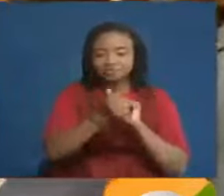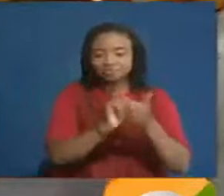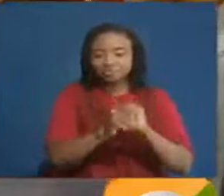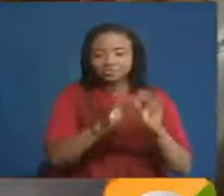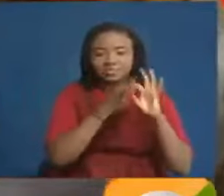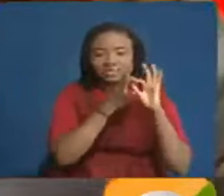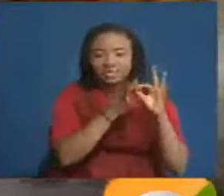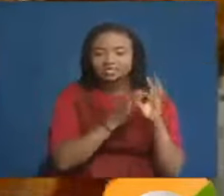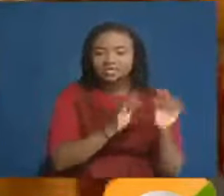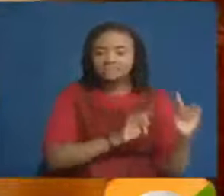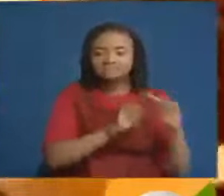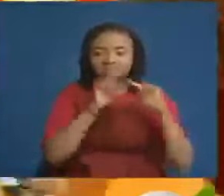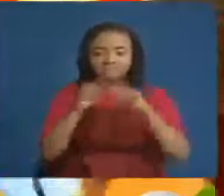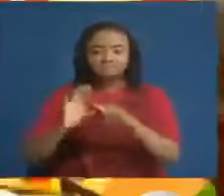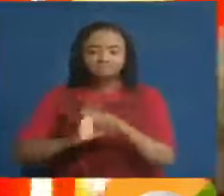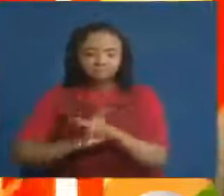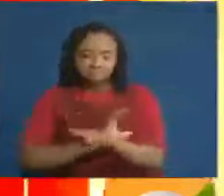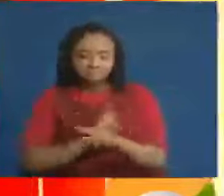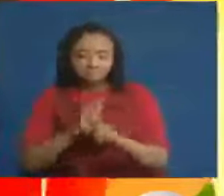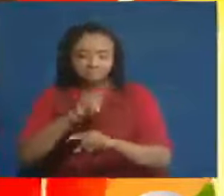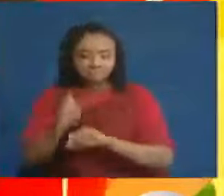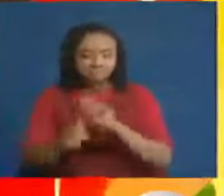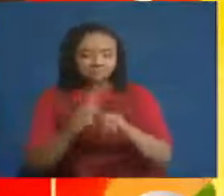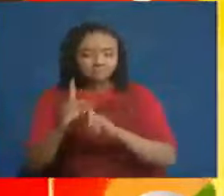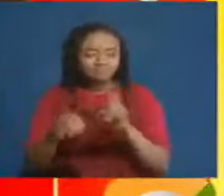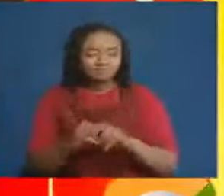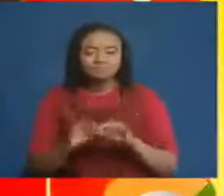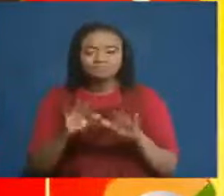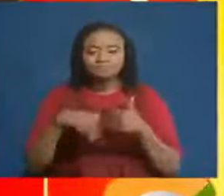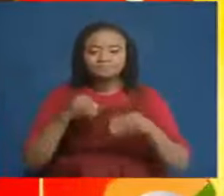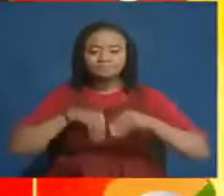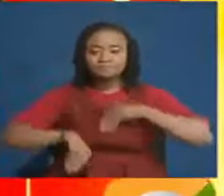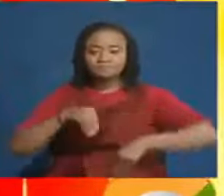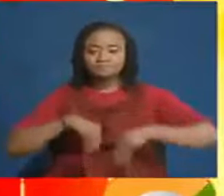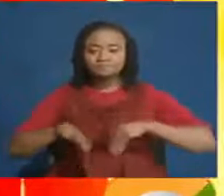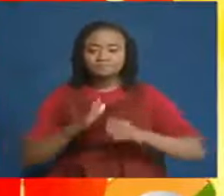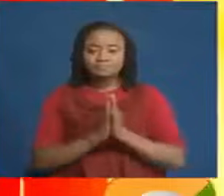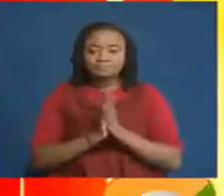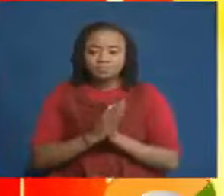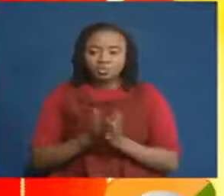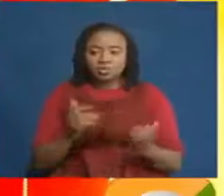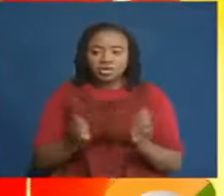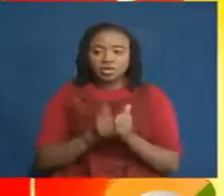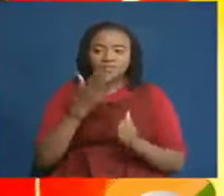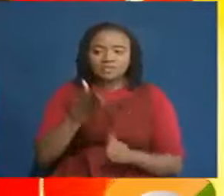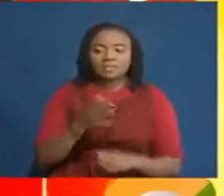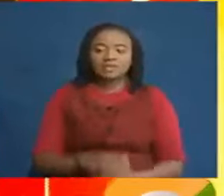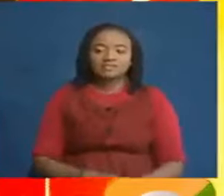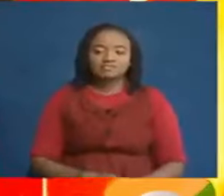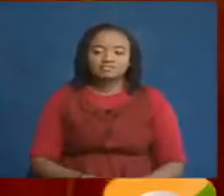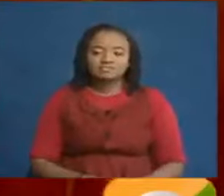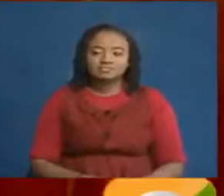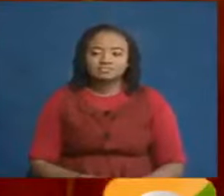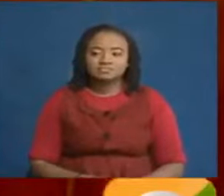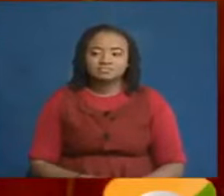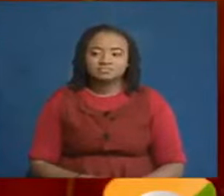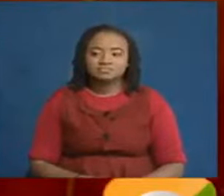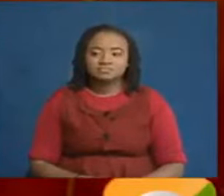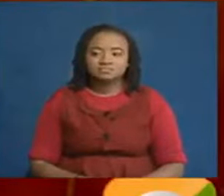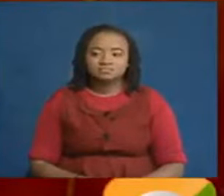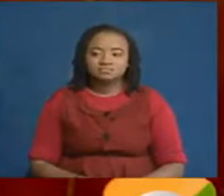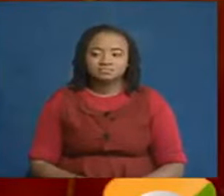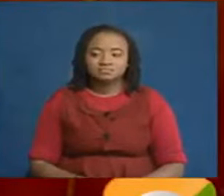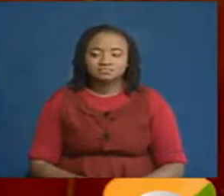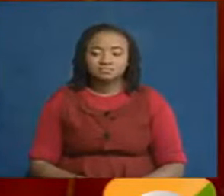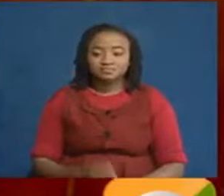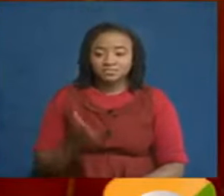ya michezo na sanaa kujibu maswali kuhusu madai ya ufisadi katika idara yake. Since during the Olympics. Hapa ndipo